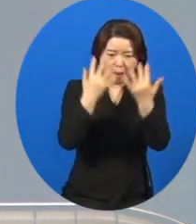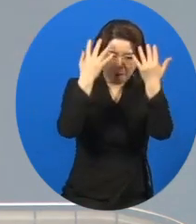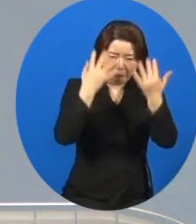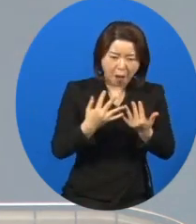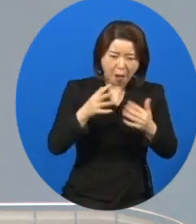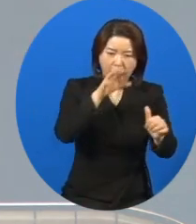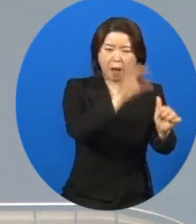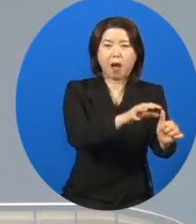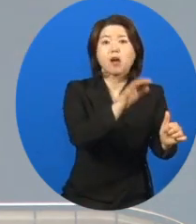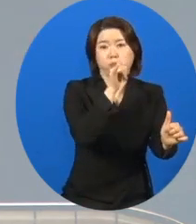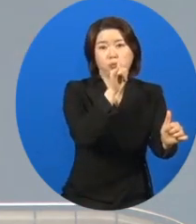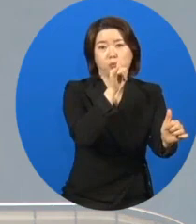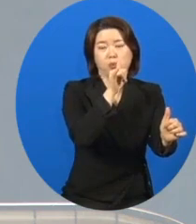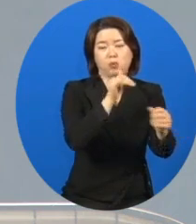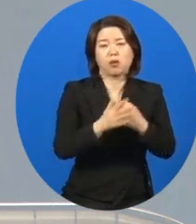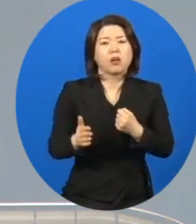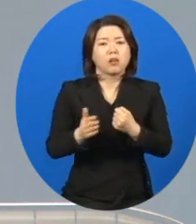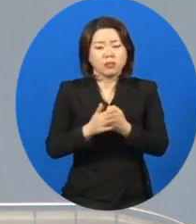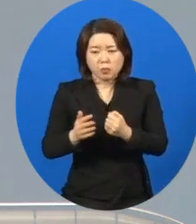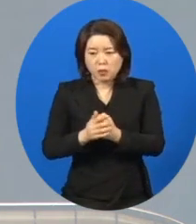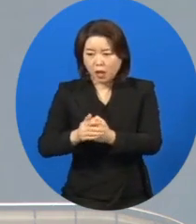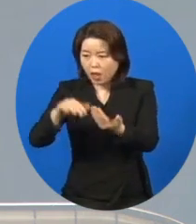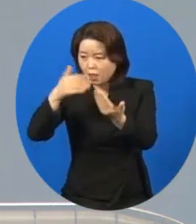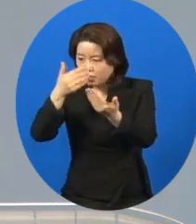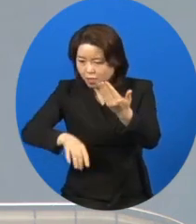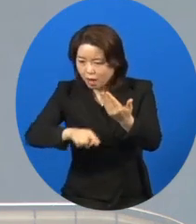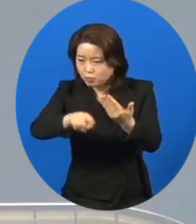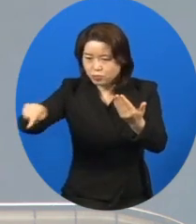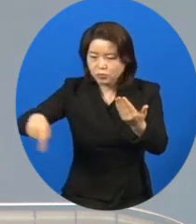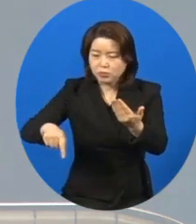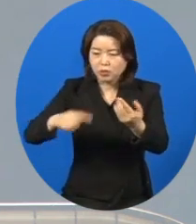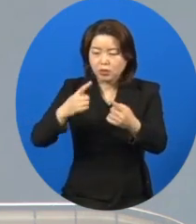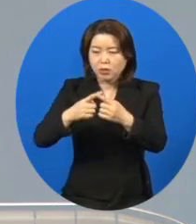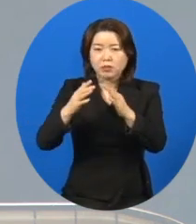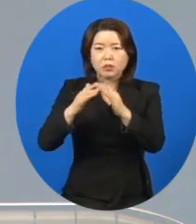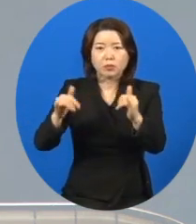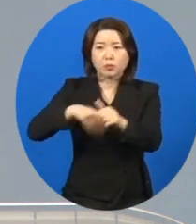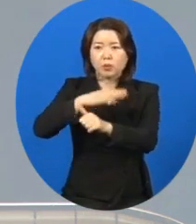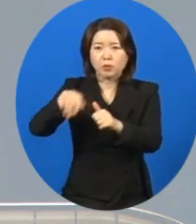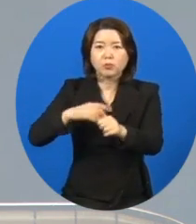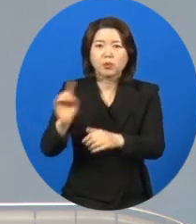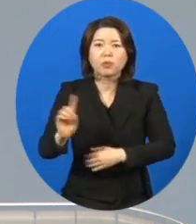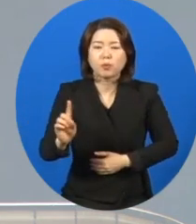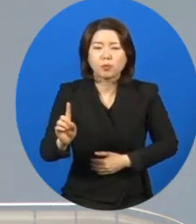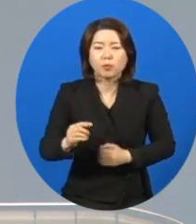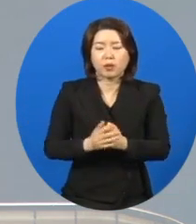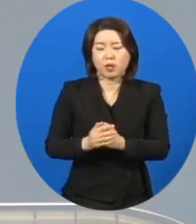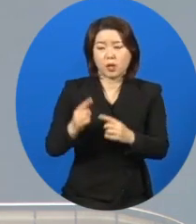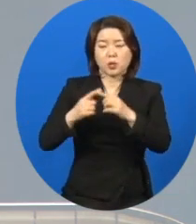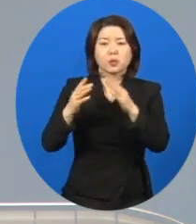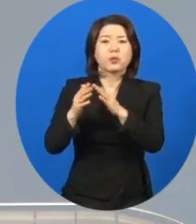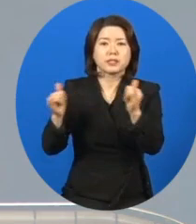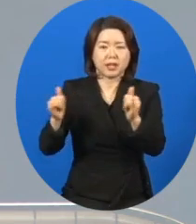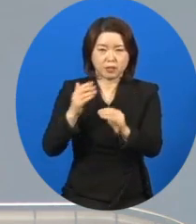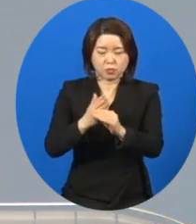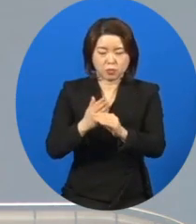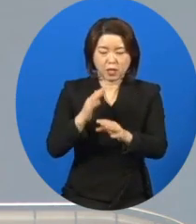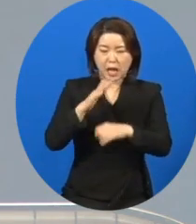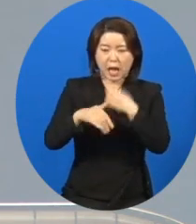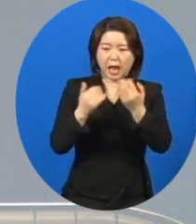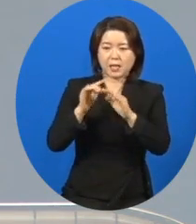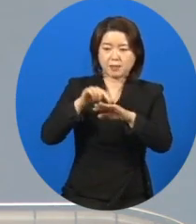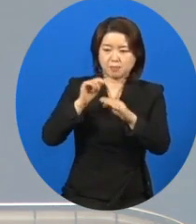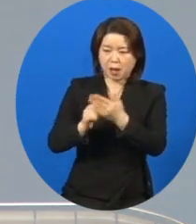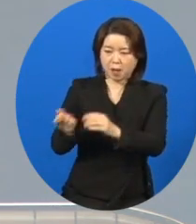갔어요. 그러니까 교회를 어떻게 운영해요? 교인들 중에 하나님의 마음이